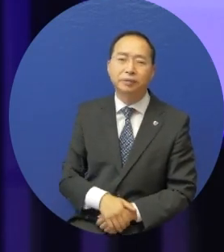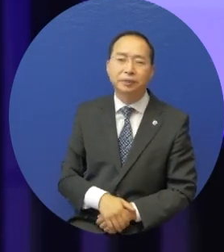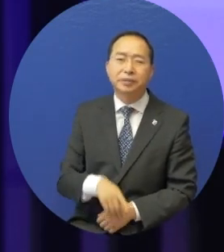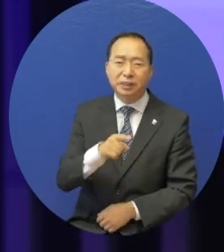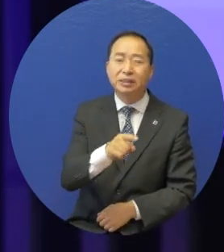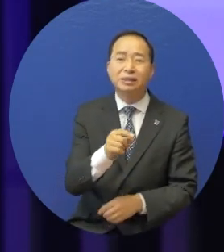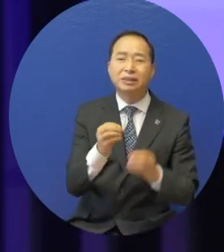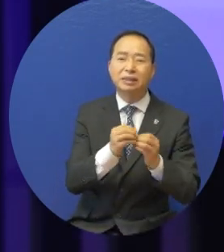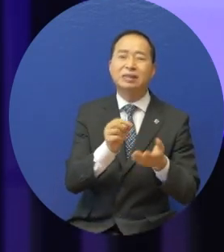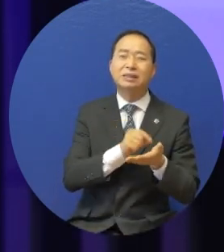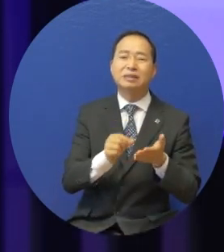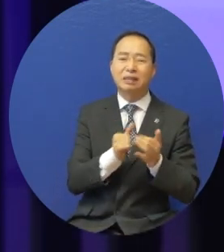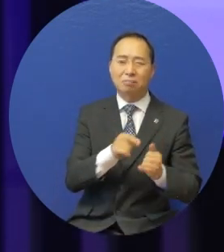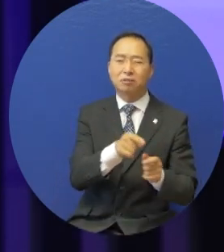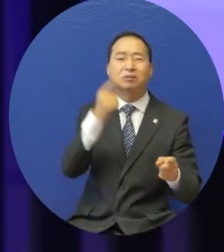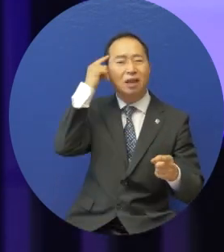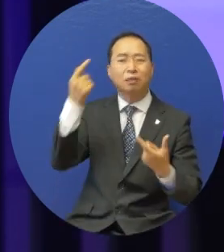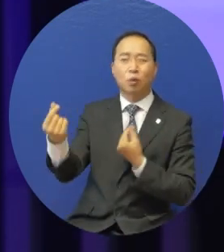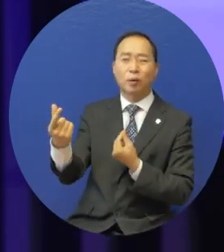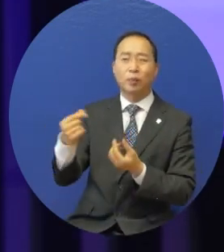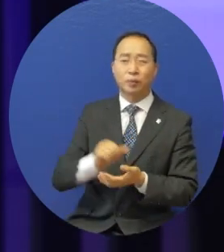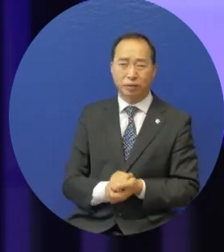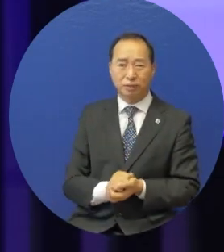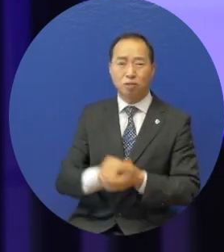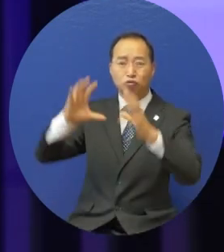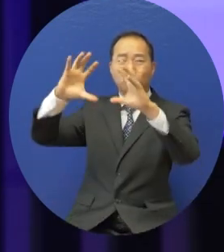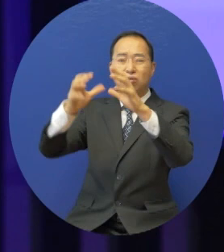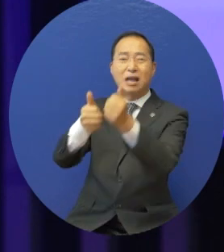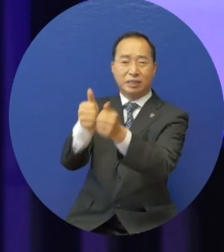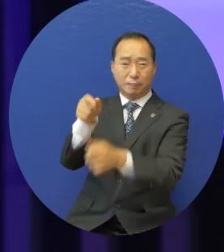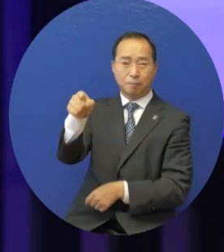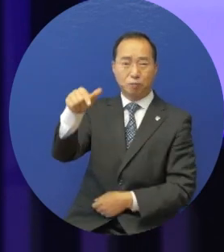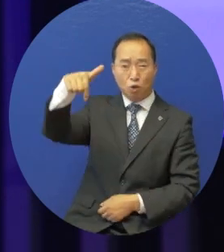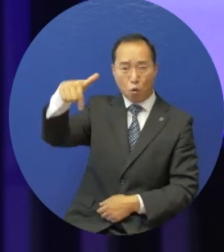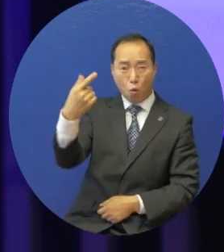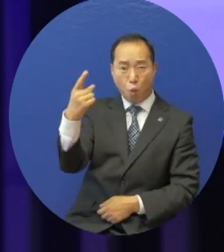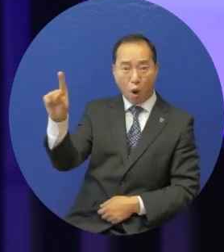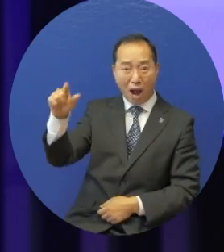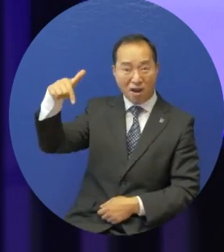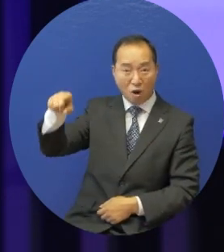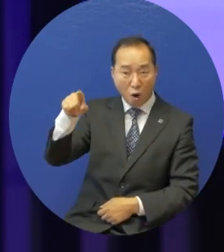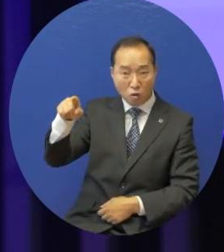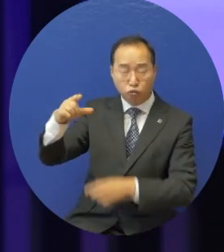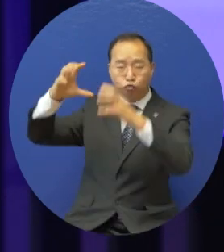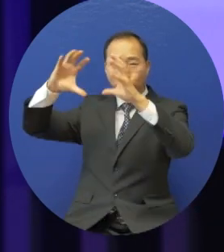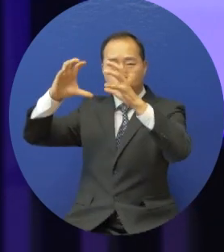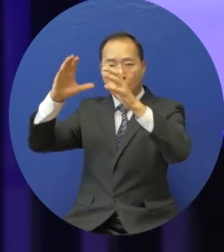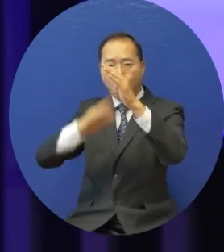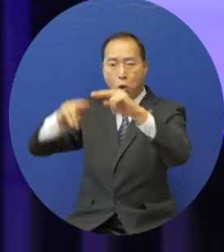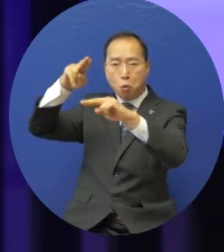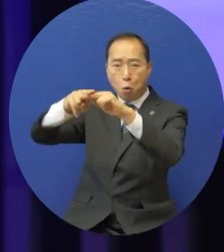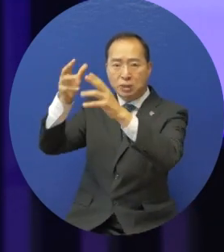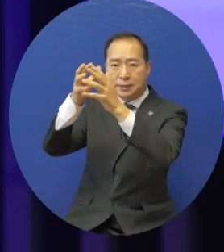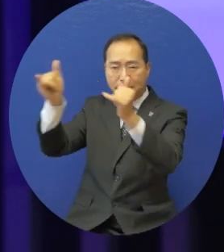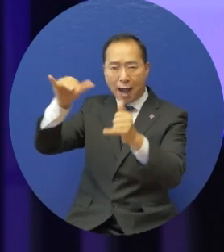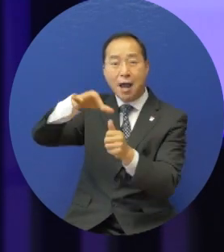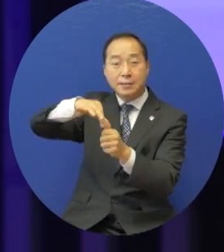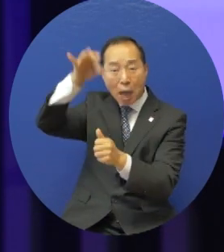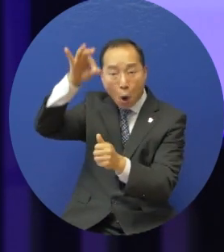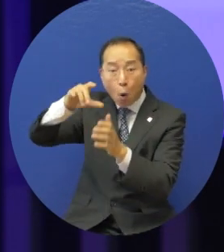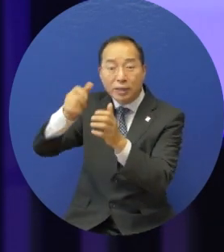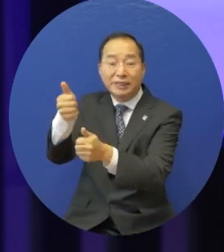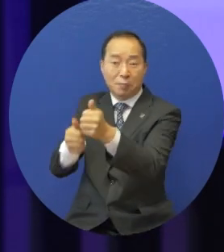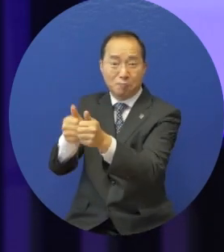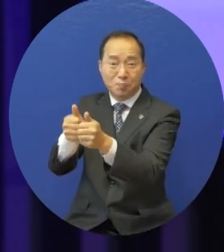쓴 겁니다. 이옥이라고 하는 분도. 사실은 과거 제도, 그러니까 국가가 고위공직자 또는